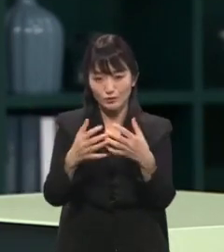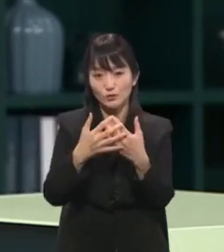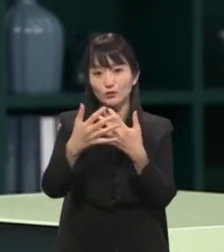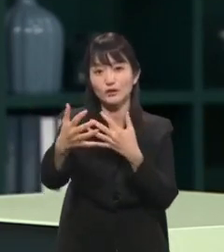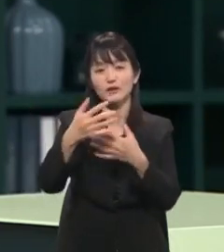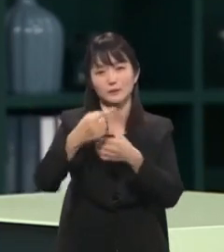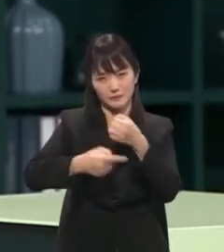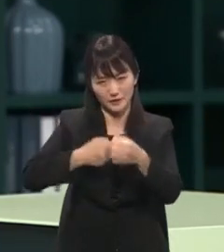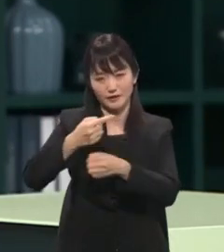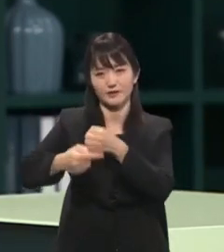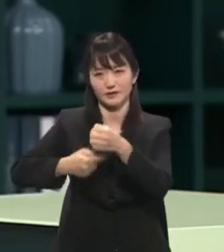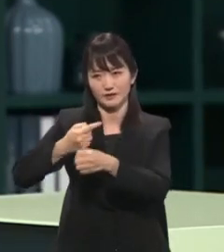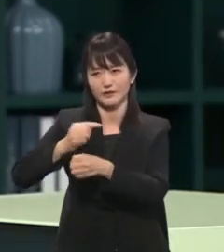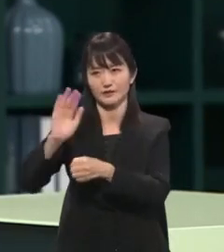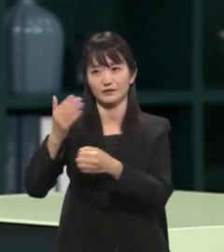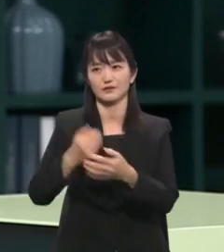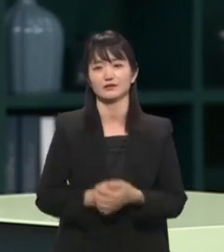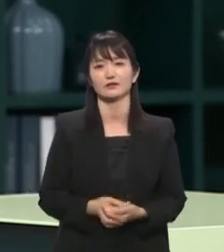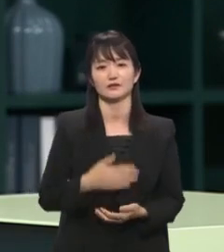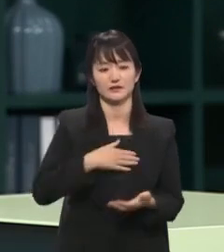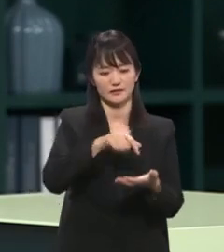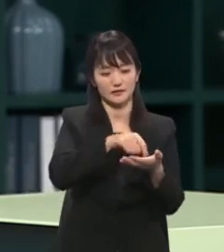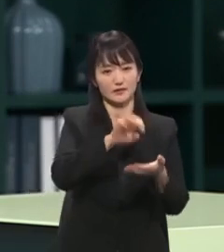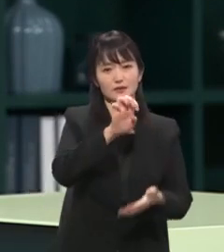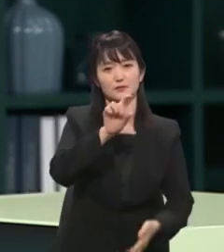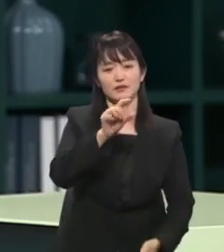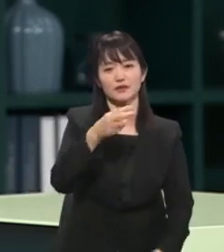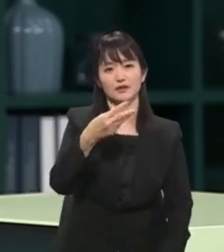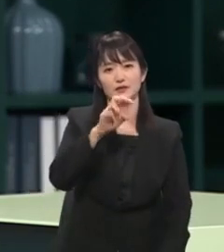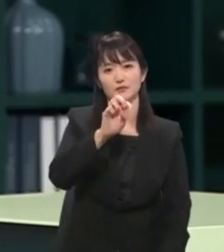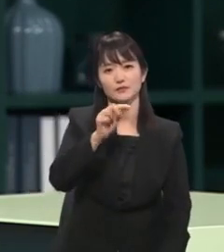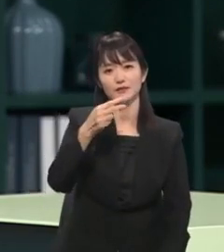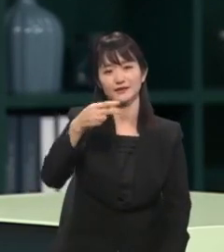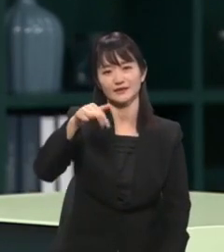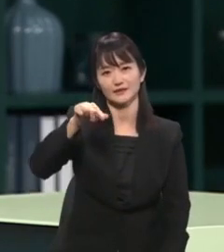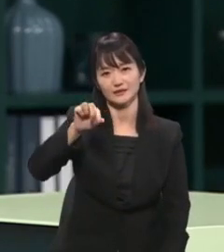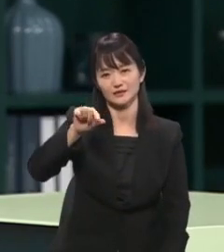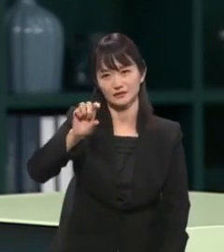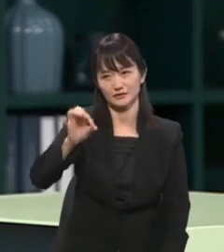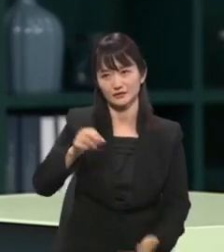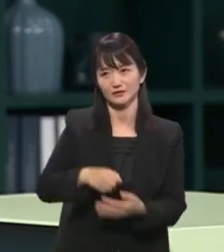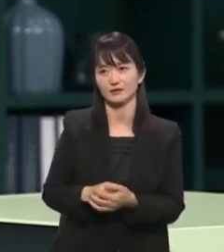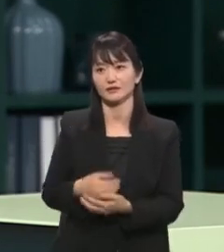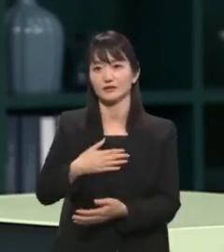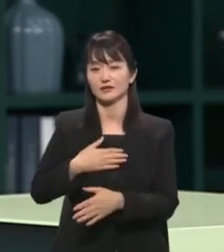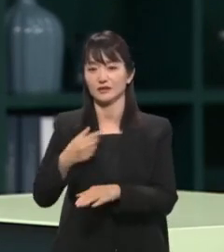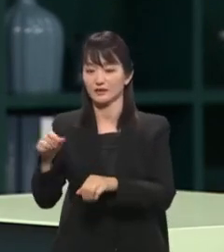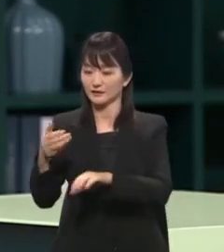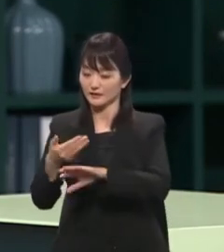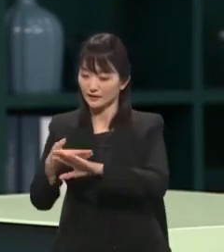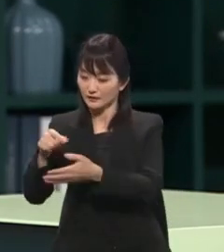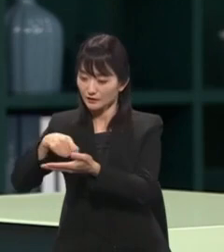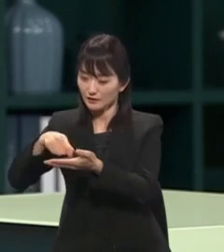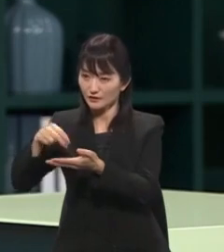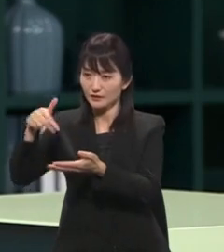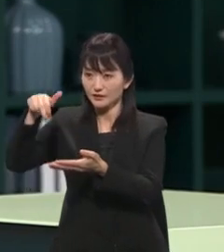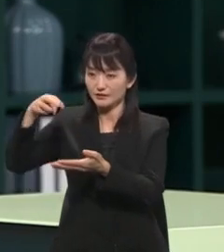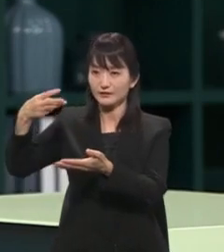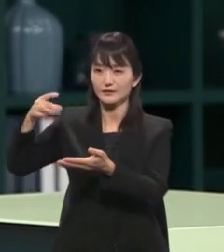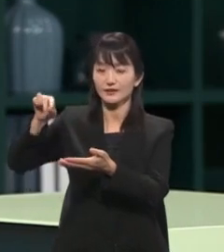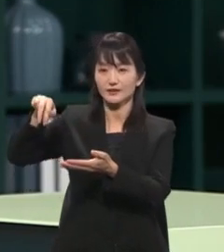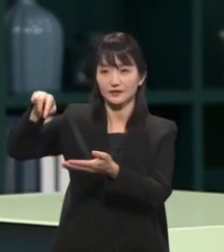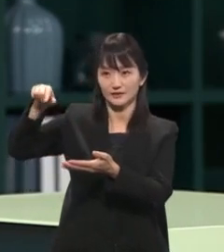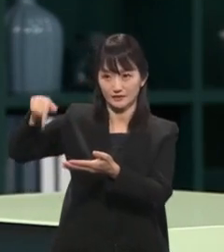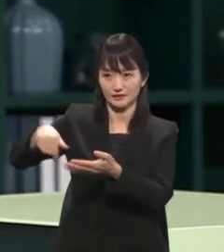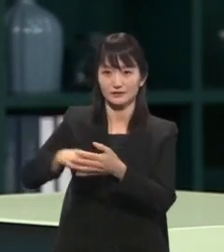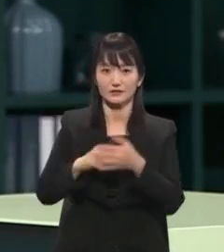제가 작곡한 8만 대장경 테마하고 제가 따로 작곡한 클래식 장르가 있어요. 그다음에 김수철의